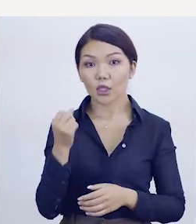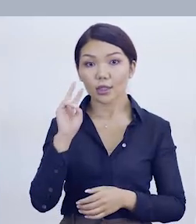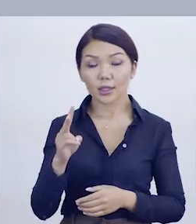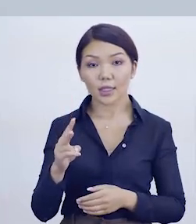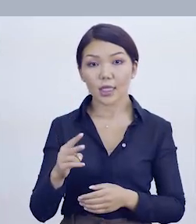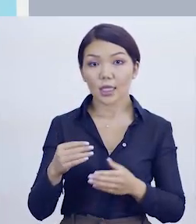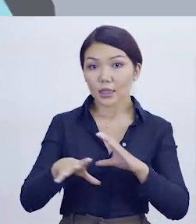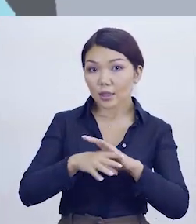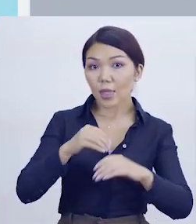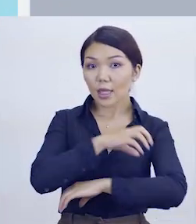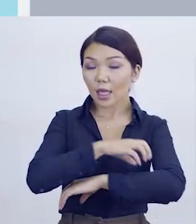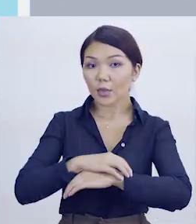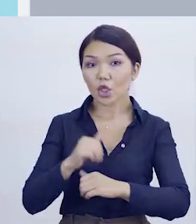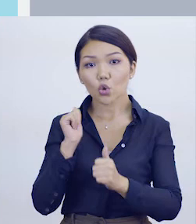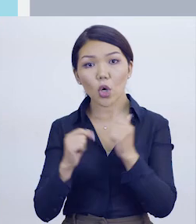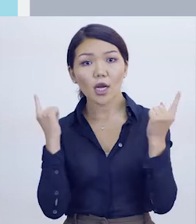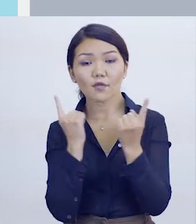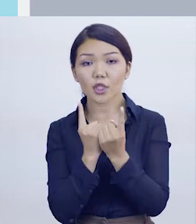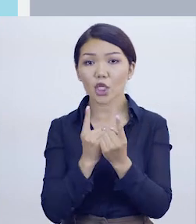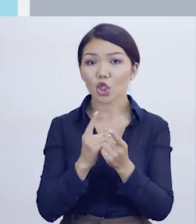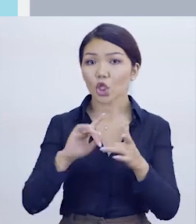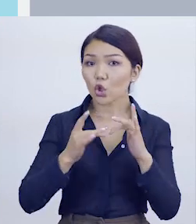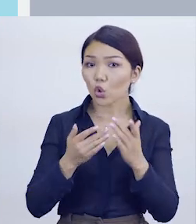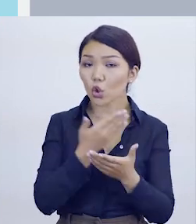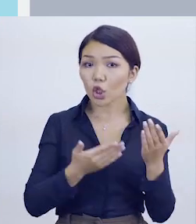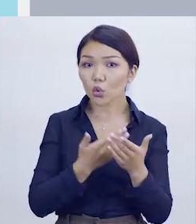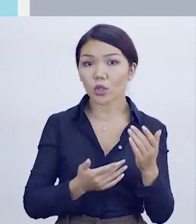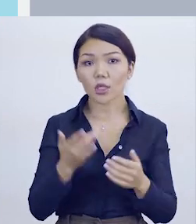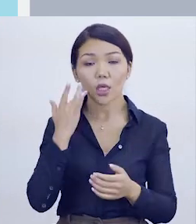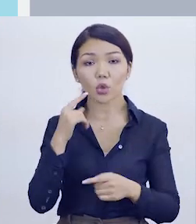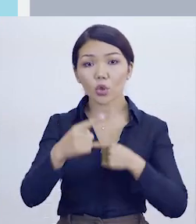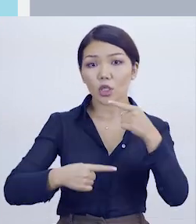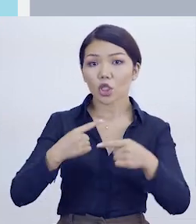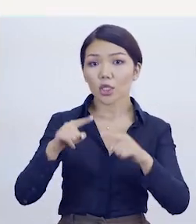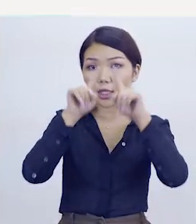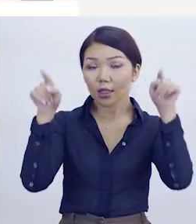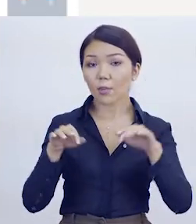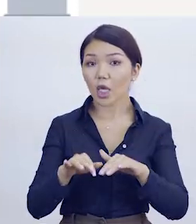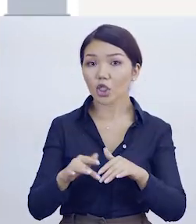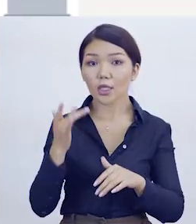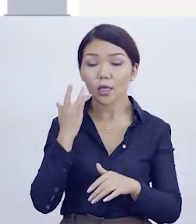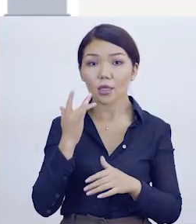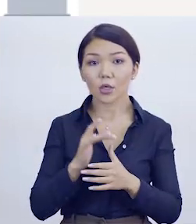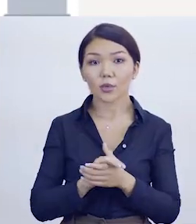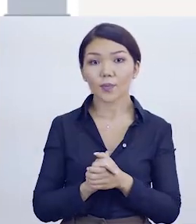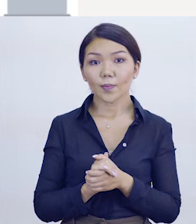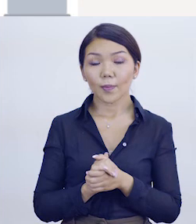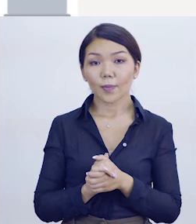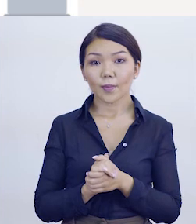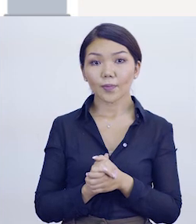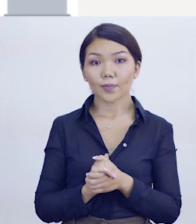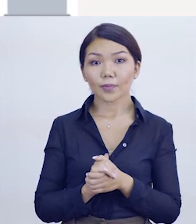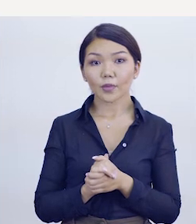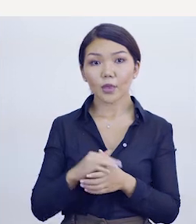edu.shailo.gov.kg. В целях единообразного и точного применения законодательства налажен регулярный прямой контакт ЦИК с избирательными